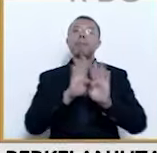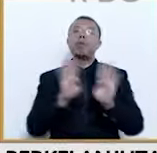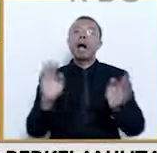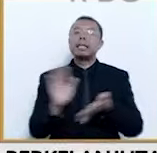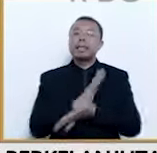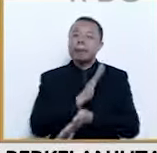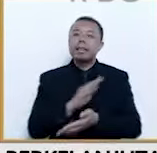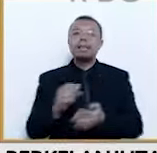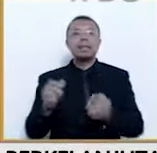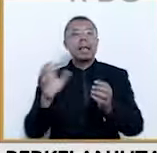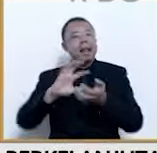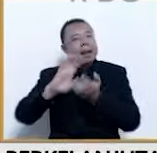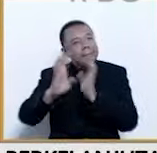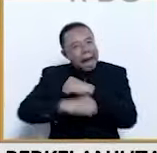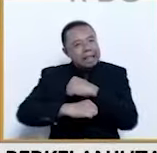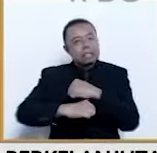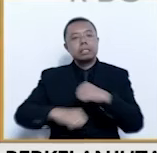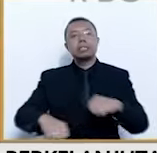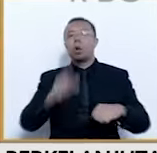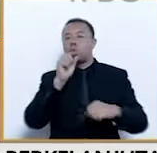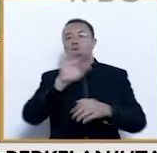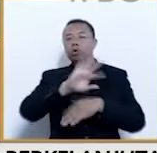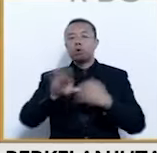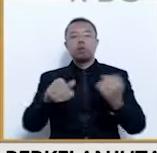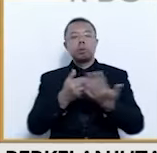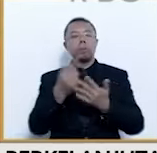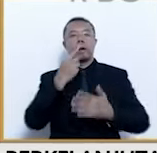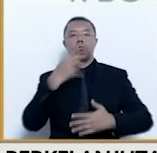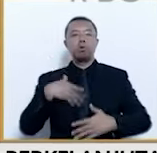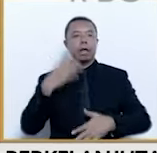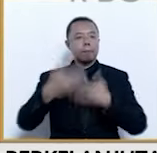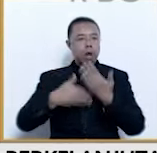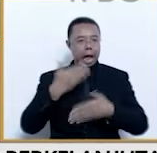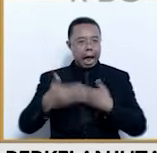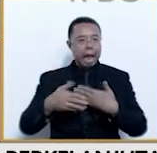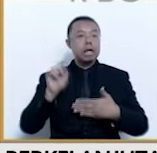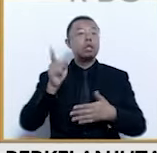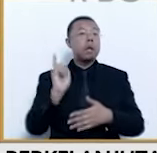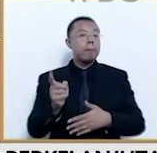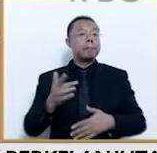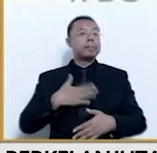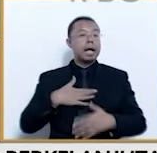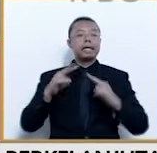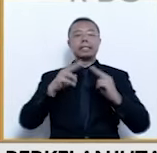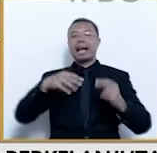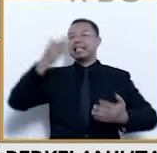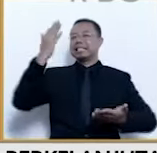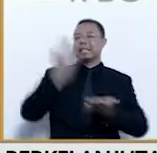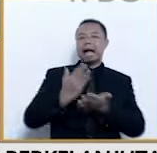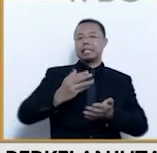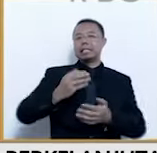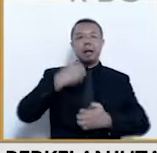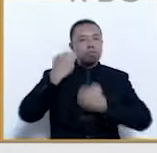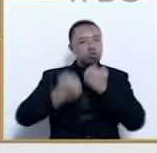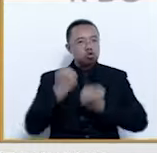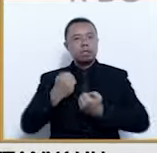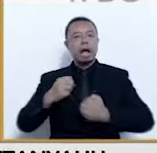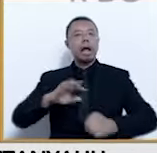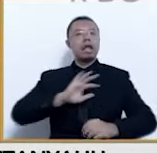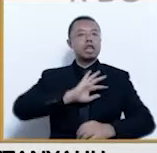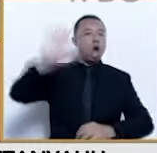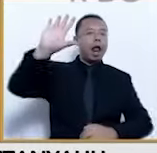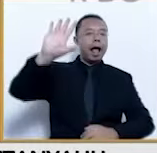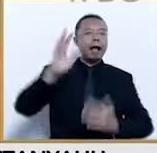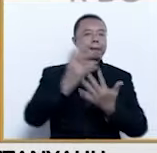potensi pemerasan masif bagi para pemilik perusahaan itu sebabnya saya sangat keras memperjuangkan hak